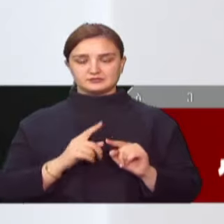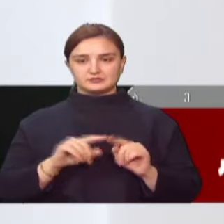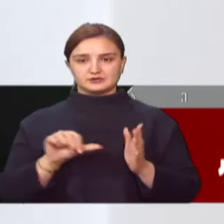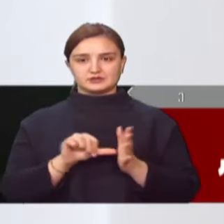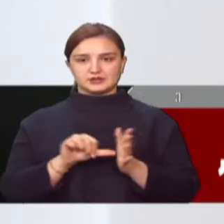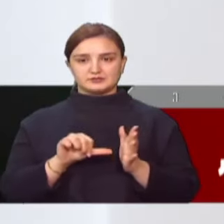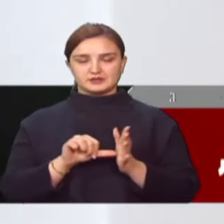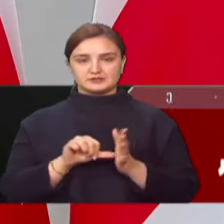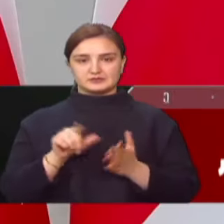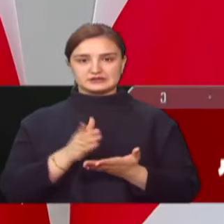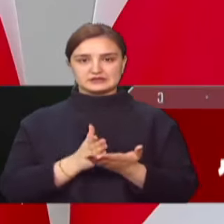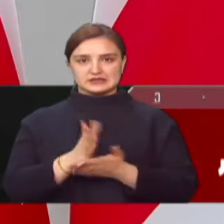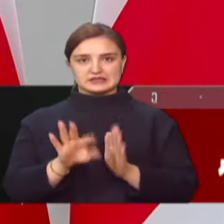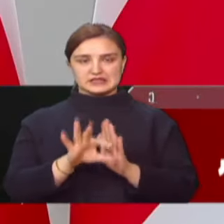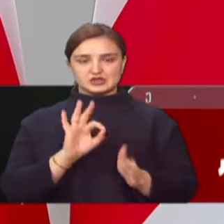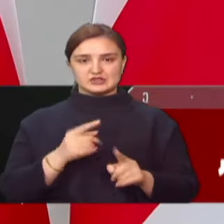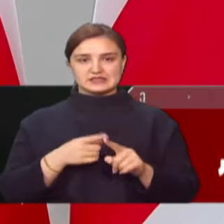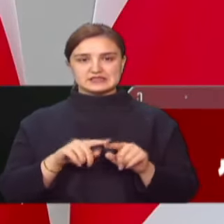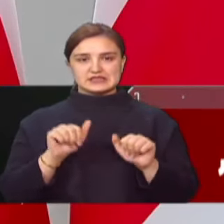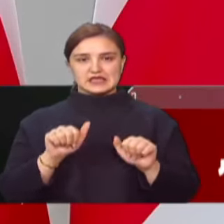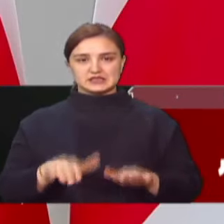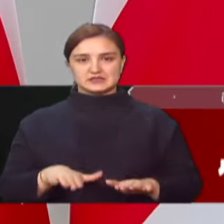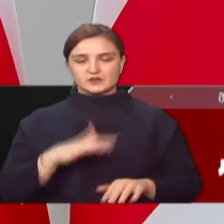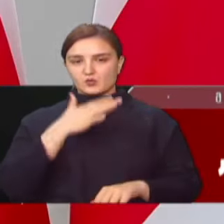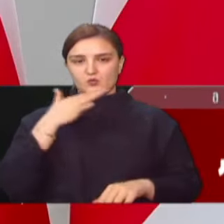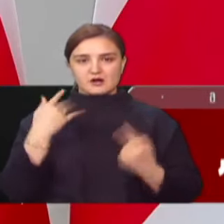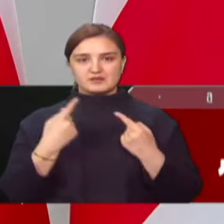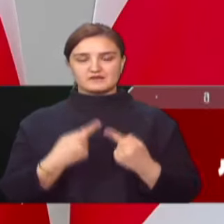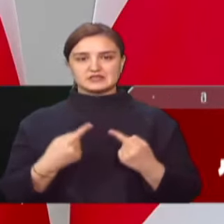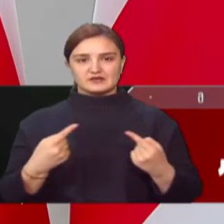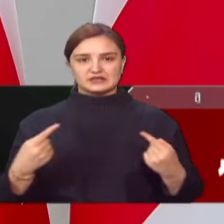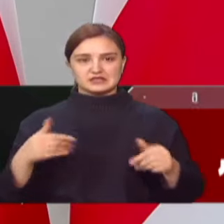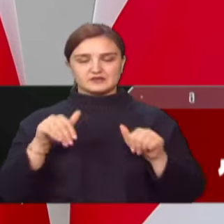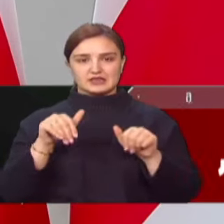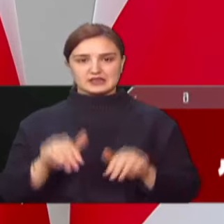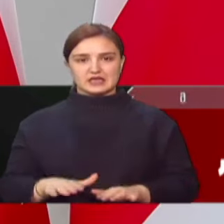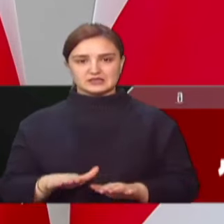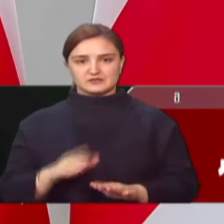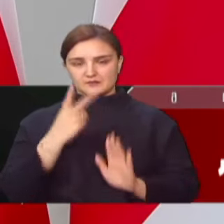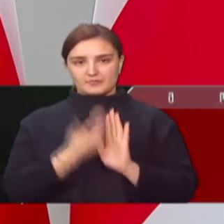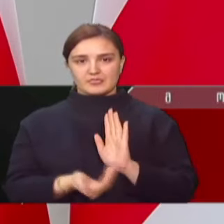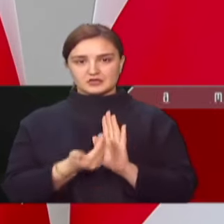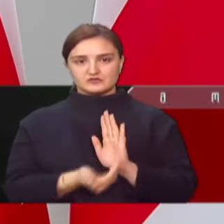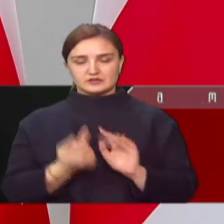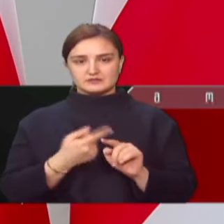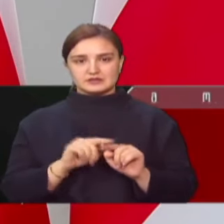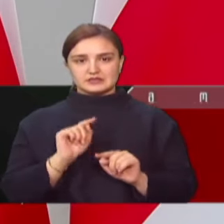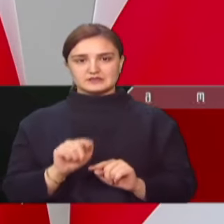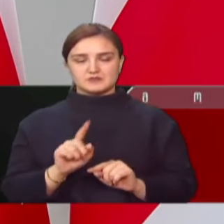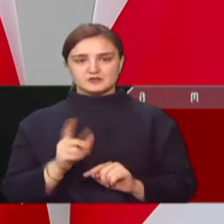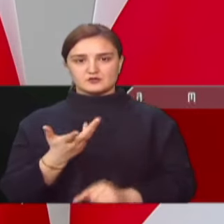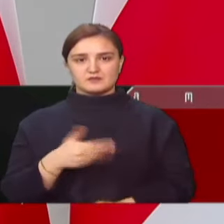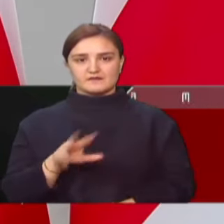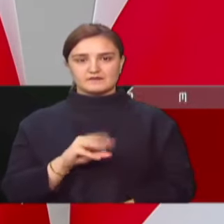დახმარების ამ სტრატეგიის არჩევით. ეს დასკვნაც და უამრავი სხვა დასკვნაც გვაჩვენებს ჩვენ იმას, რომ